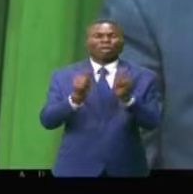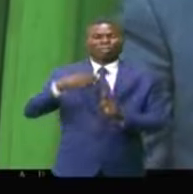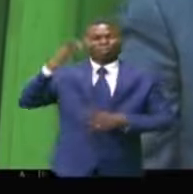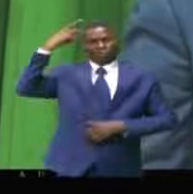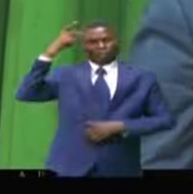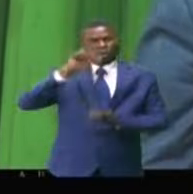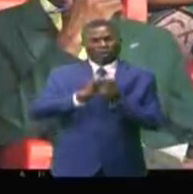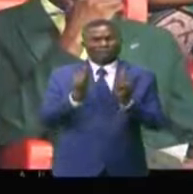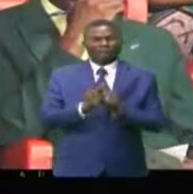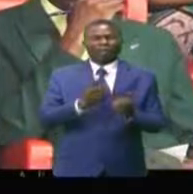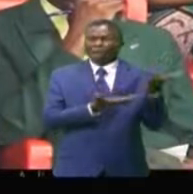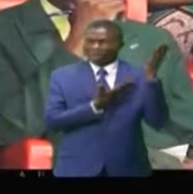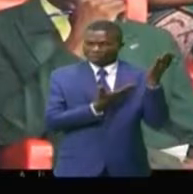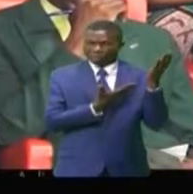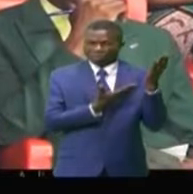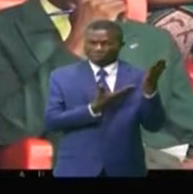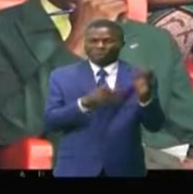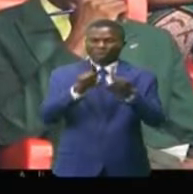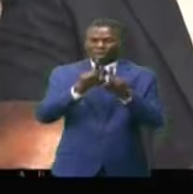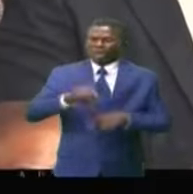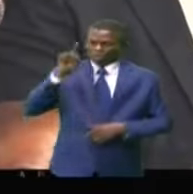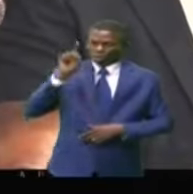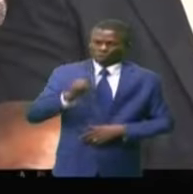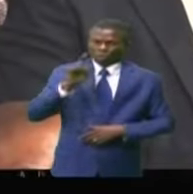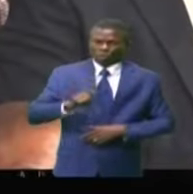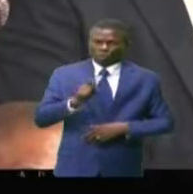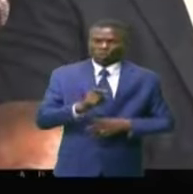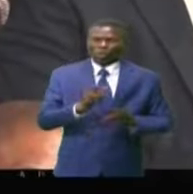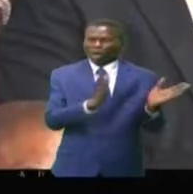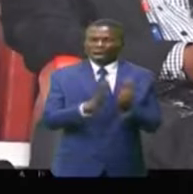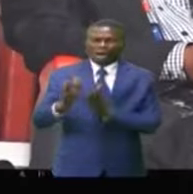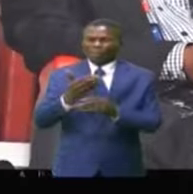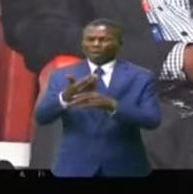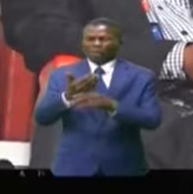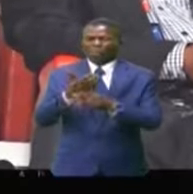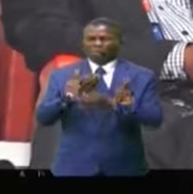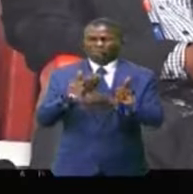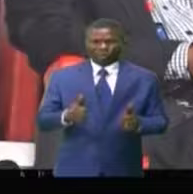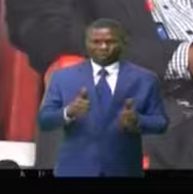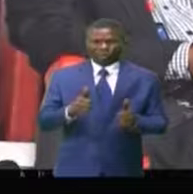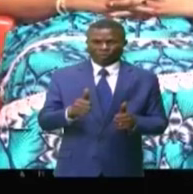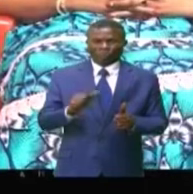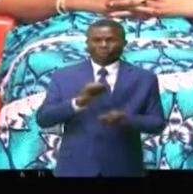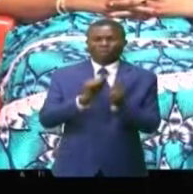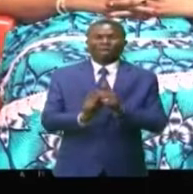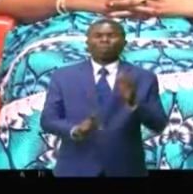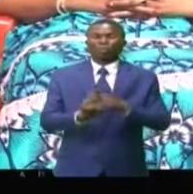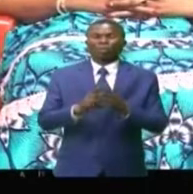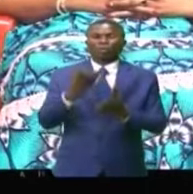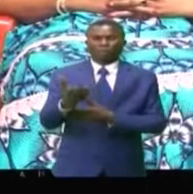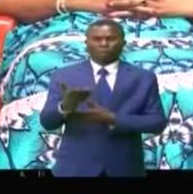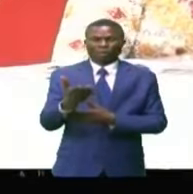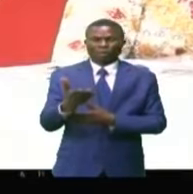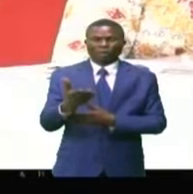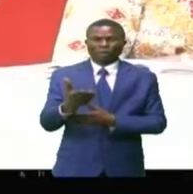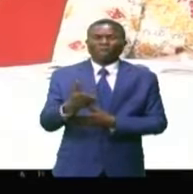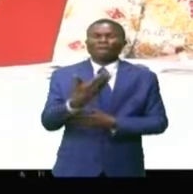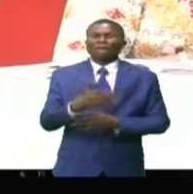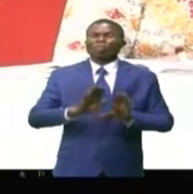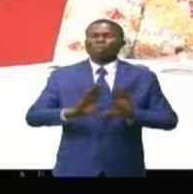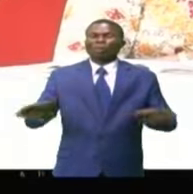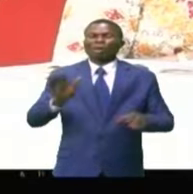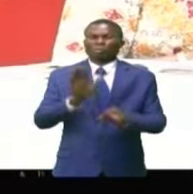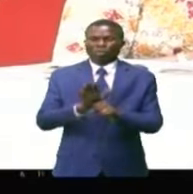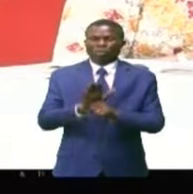politique devient délicate et il est impérieux de prendre des mesures qui s'imposent. Pareilles circonstances, les susceptibilités sont